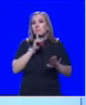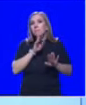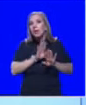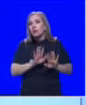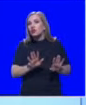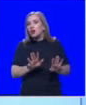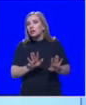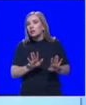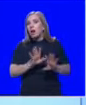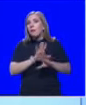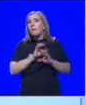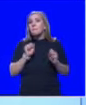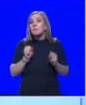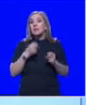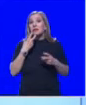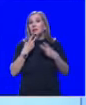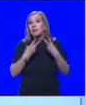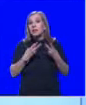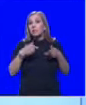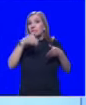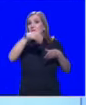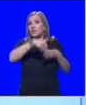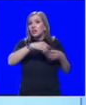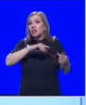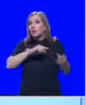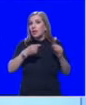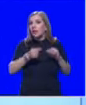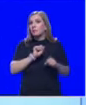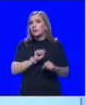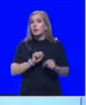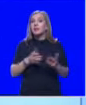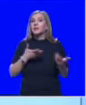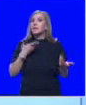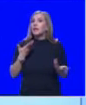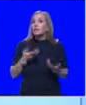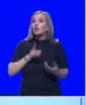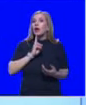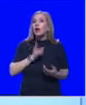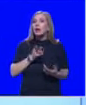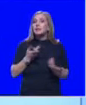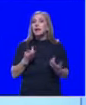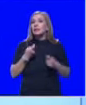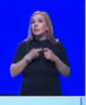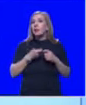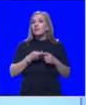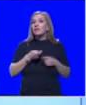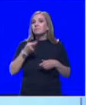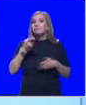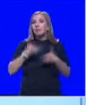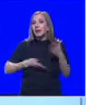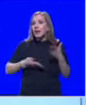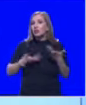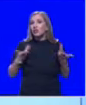мълчание, без някакви видими вътрешни скандали в партията. Явно кара да я някъде е сгафил и